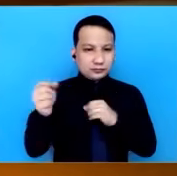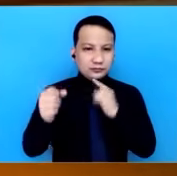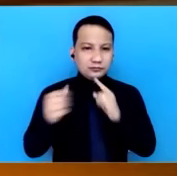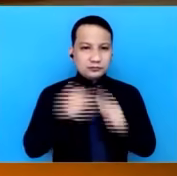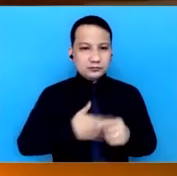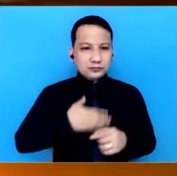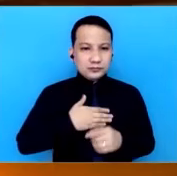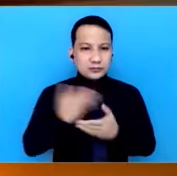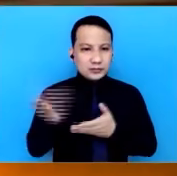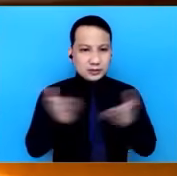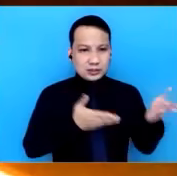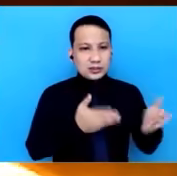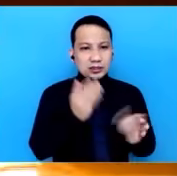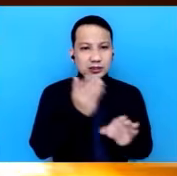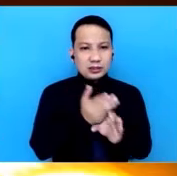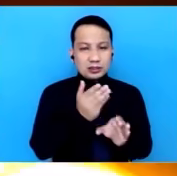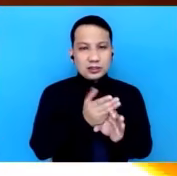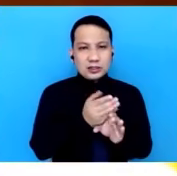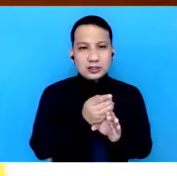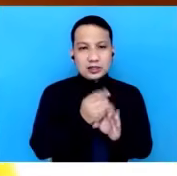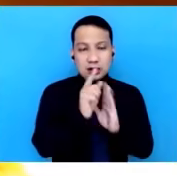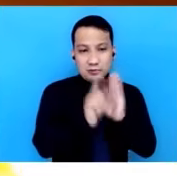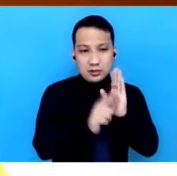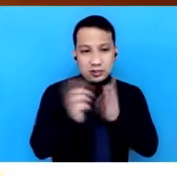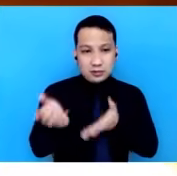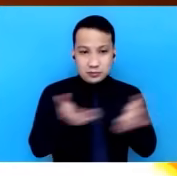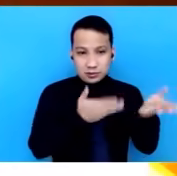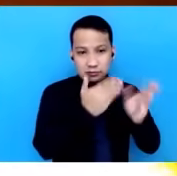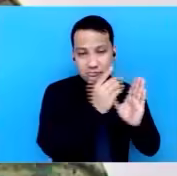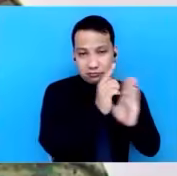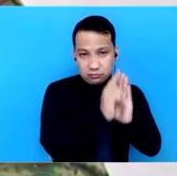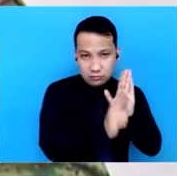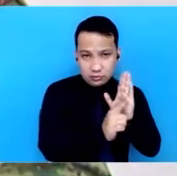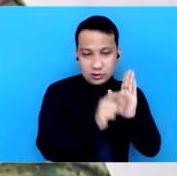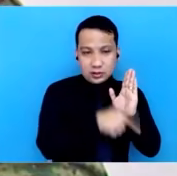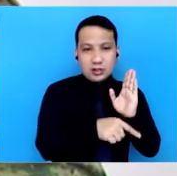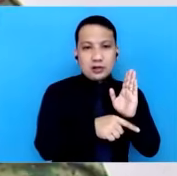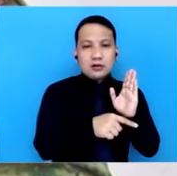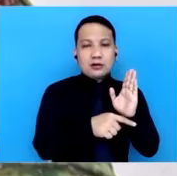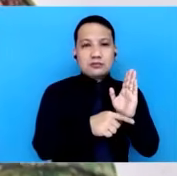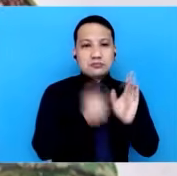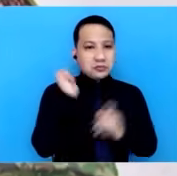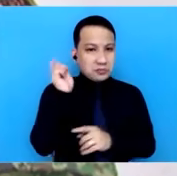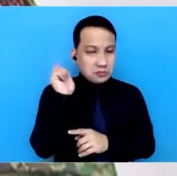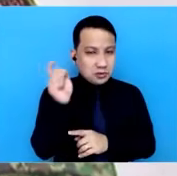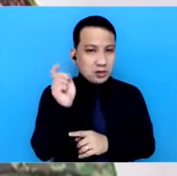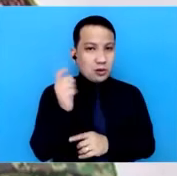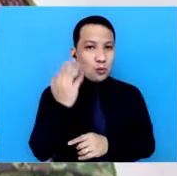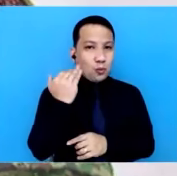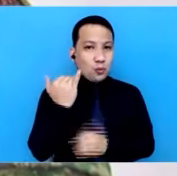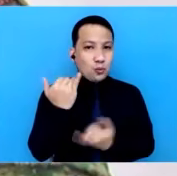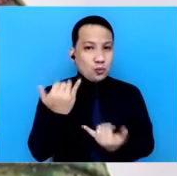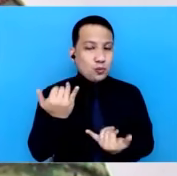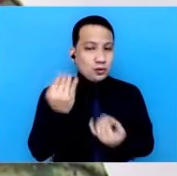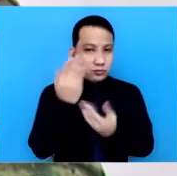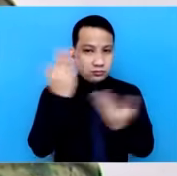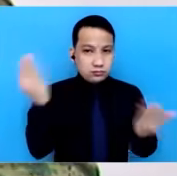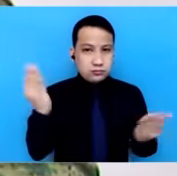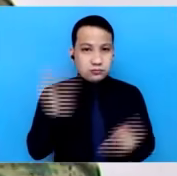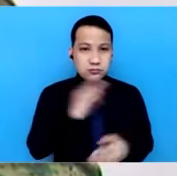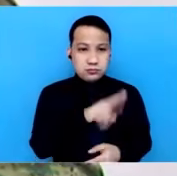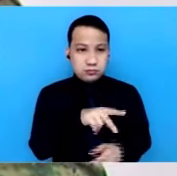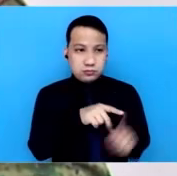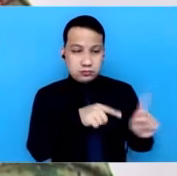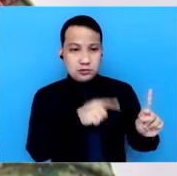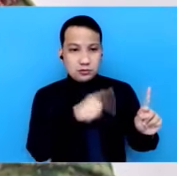sa kustudiya ng kanyang abogado. Hindi naman ganun sasabihin natin na madali, especially pag ganitong mga personalities. We need to ensure